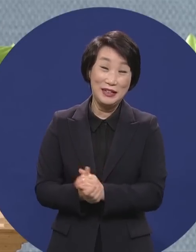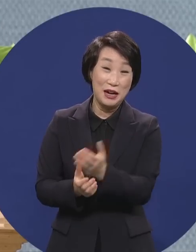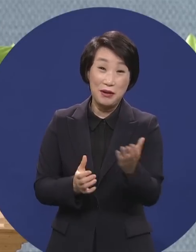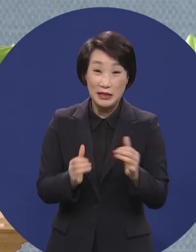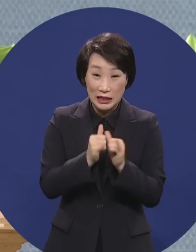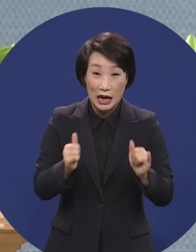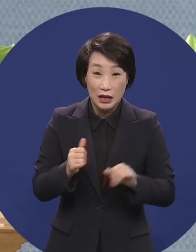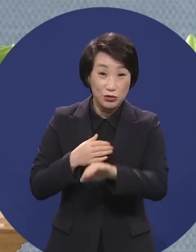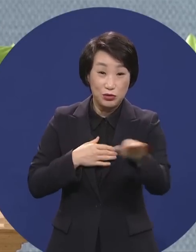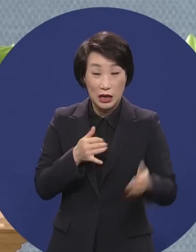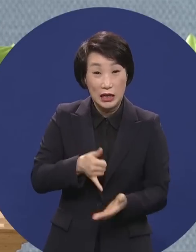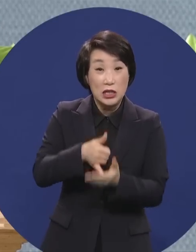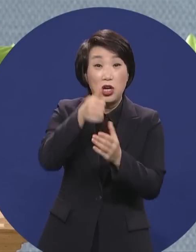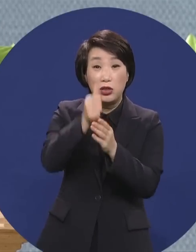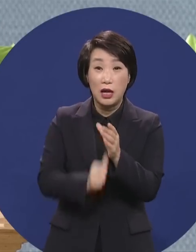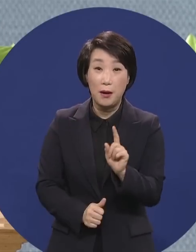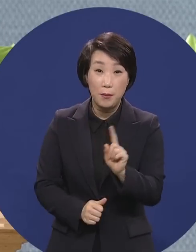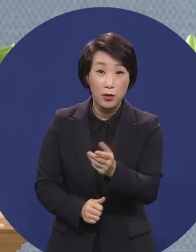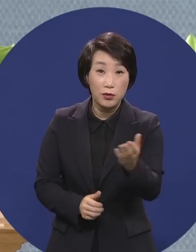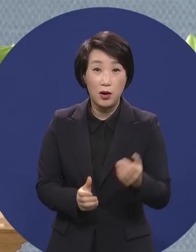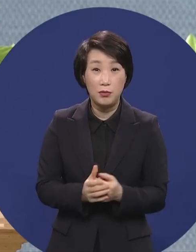인간의 인격적 타락이라는 것은